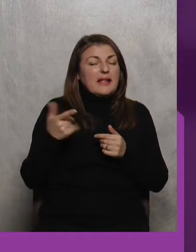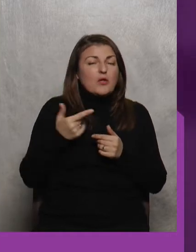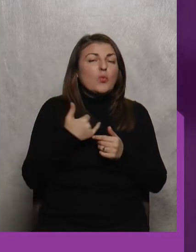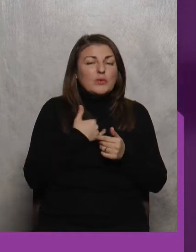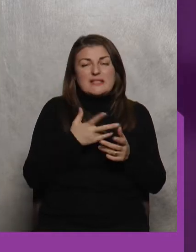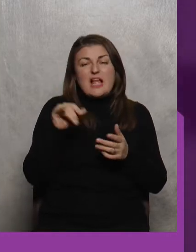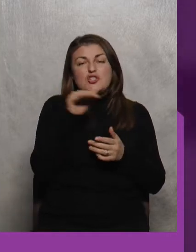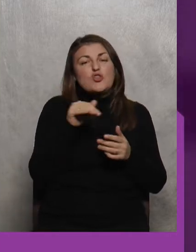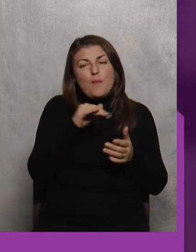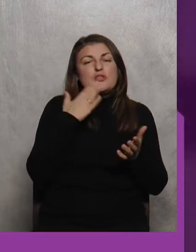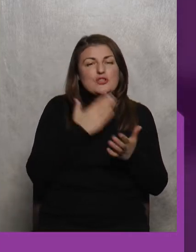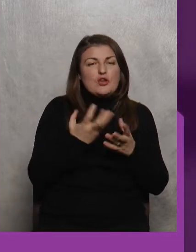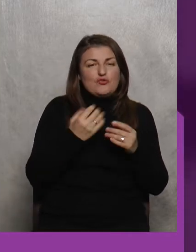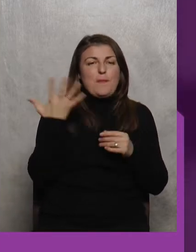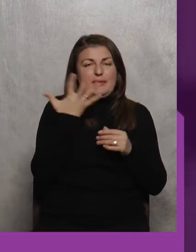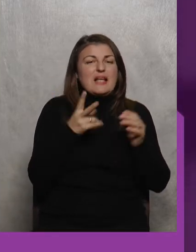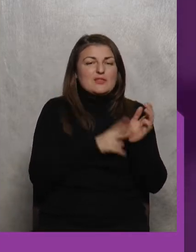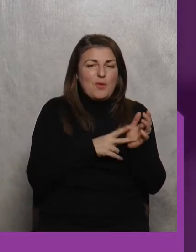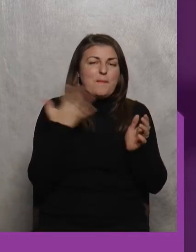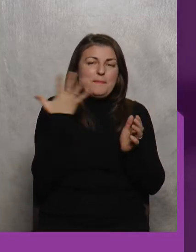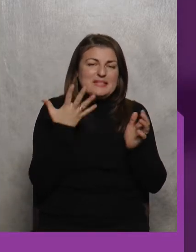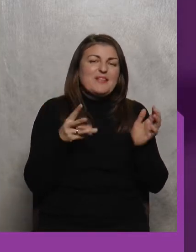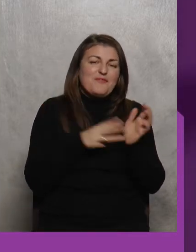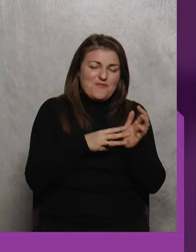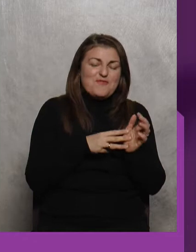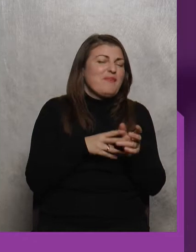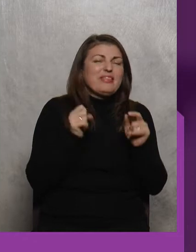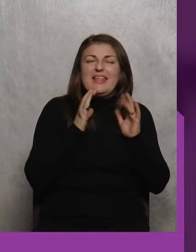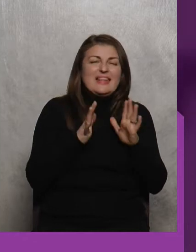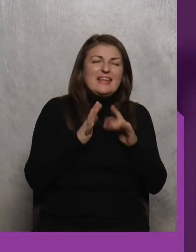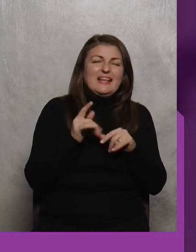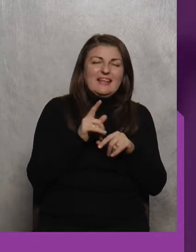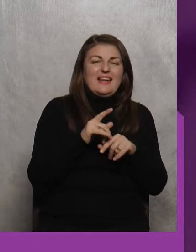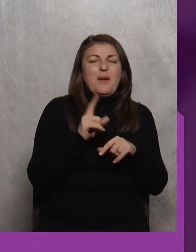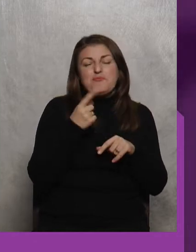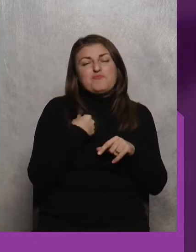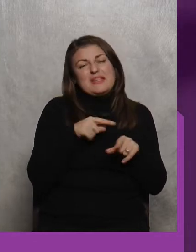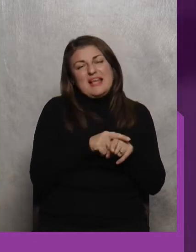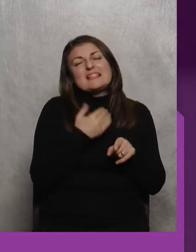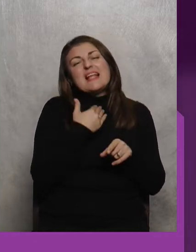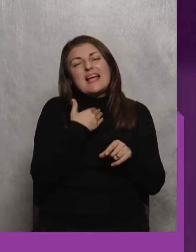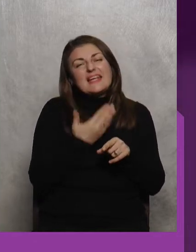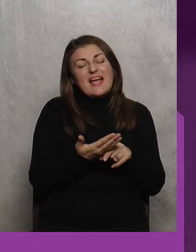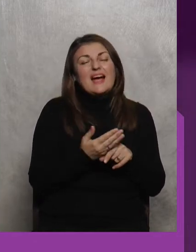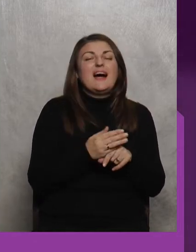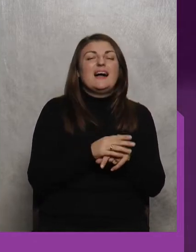нас на Житомирщині є ще 57 і 58, і не тільки, мені чомусь так здається.